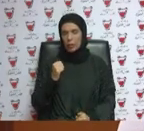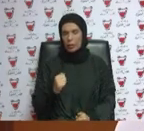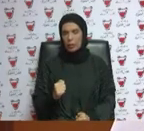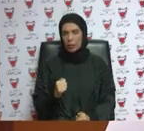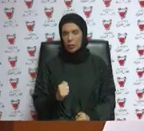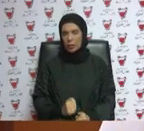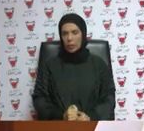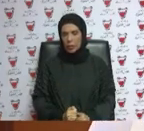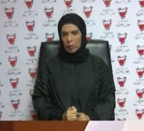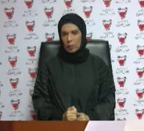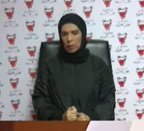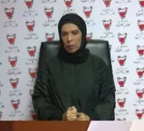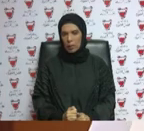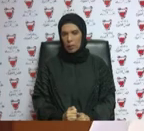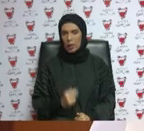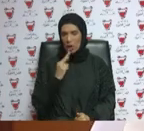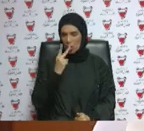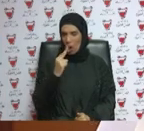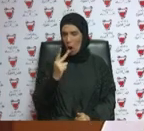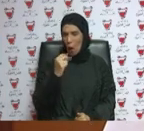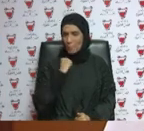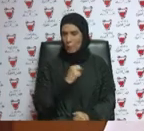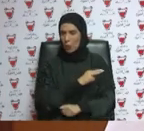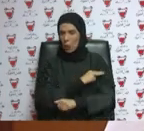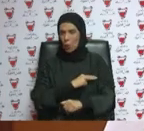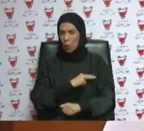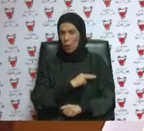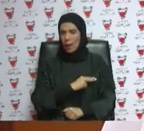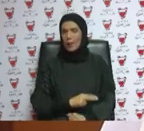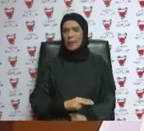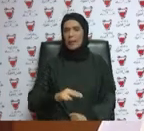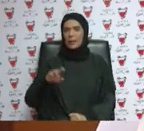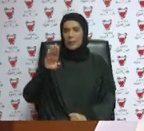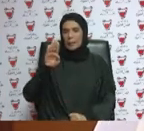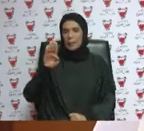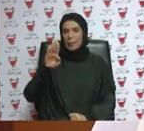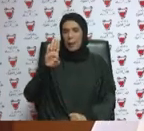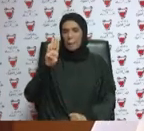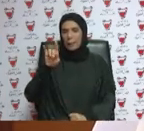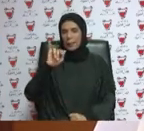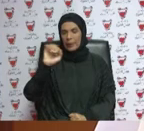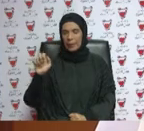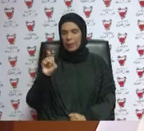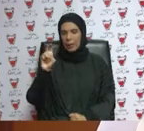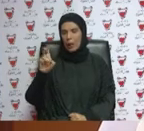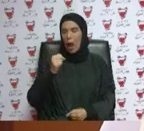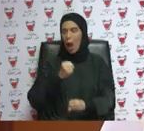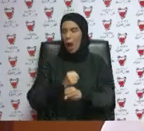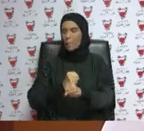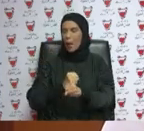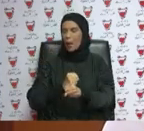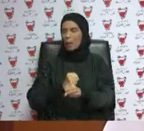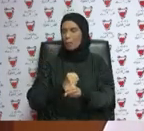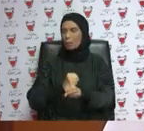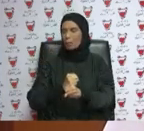الأستاذة سبيتش الفضالة حينما أشادت الحقيقة بدور المواطن البحريني